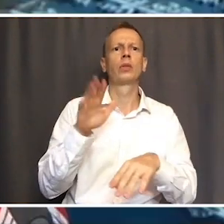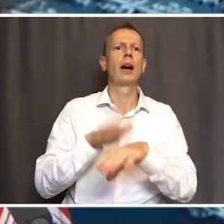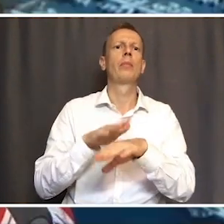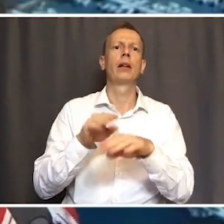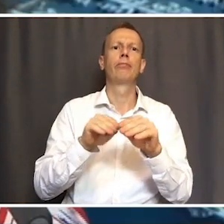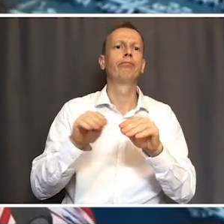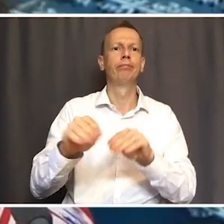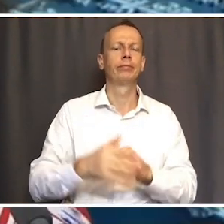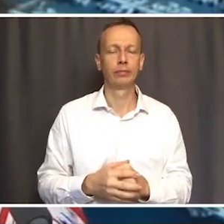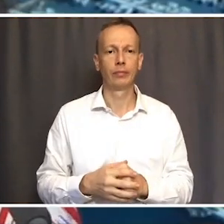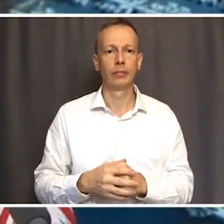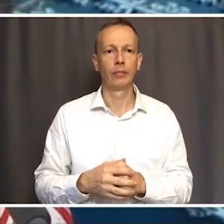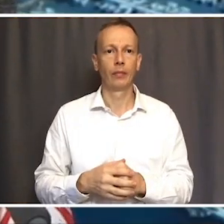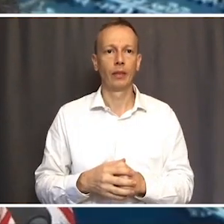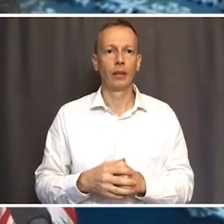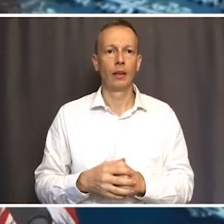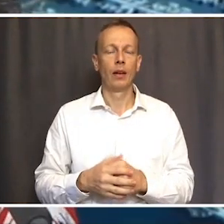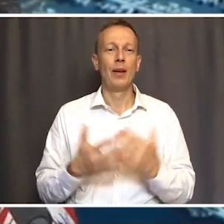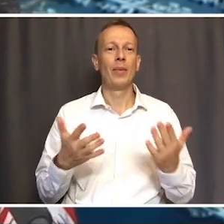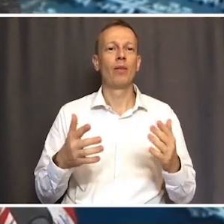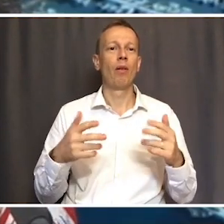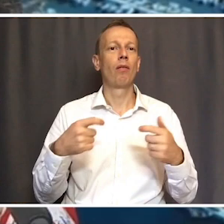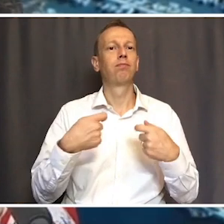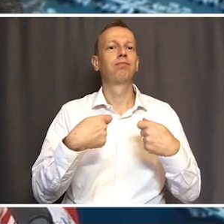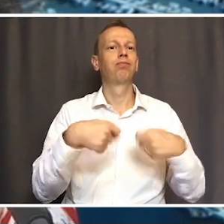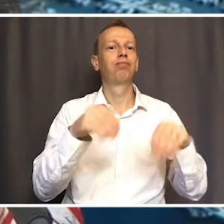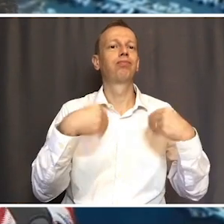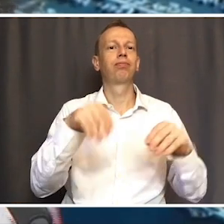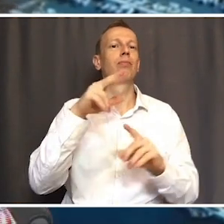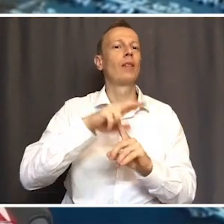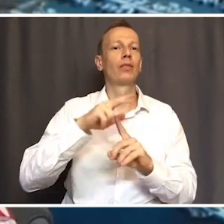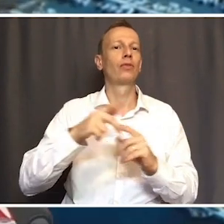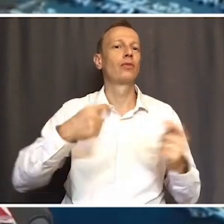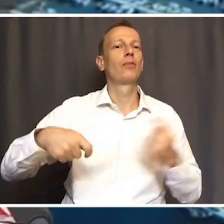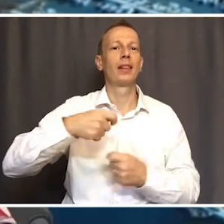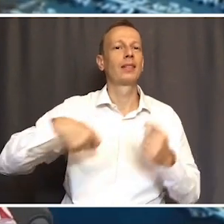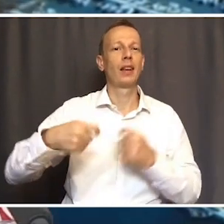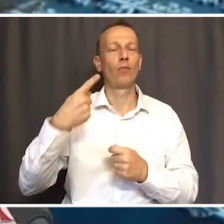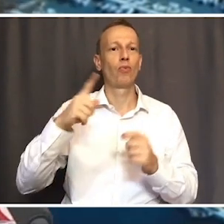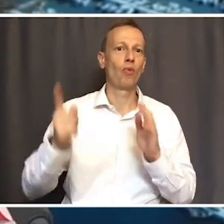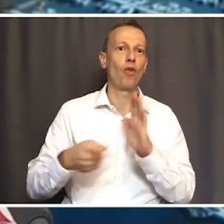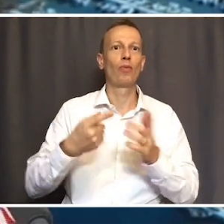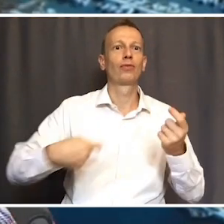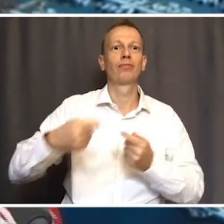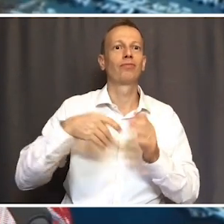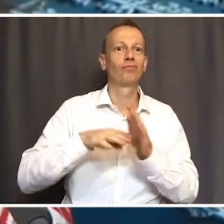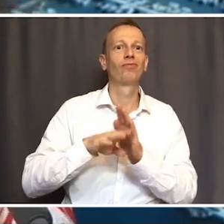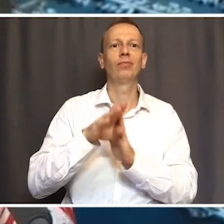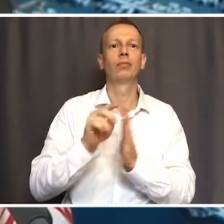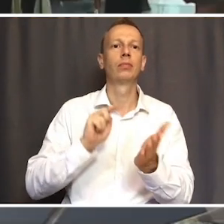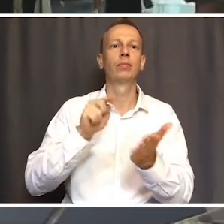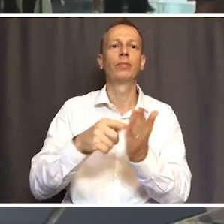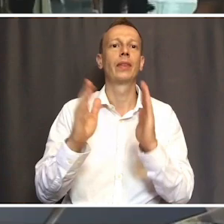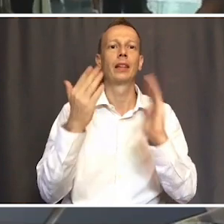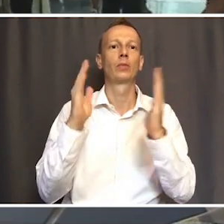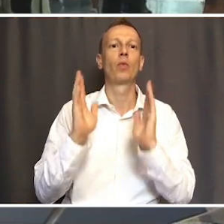cette décision. Une foire commerciale pour relancer l'économie. Elle vient